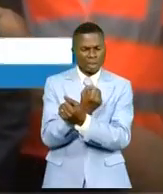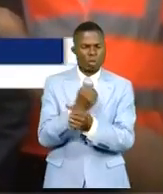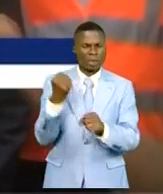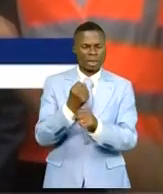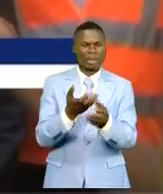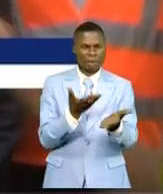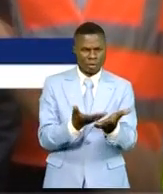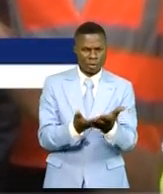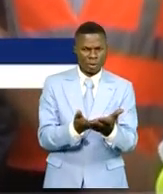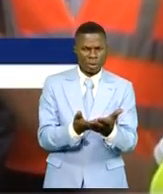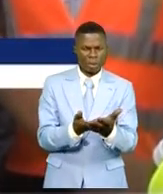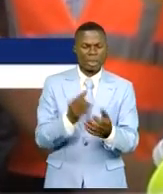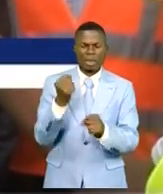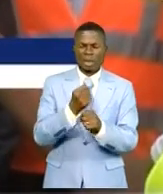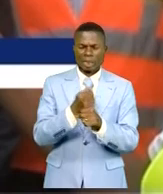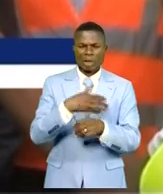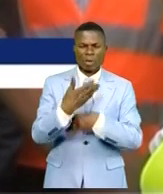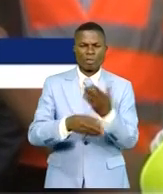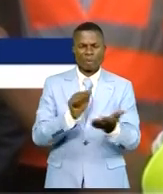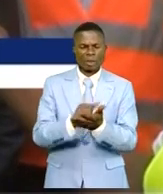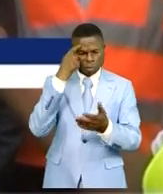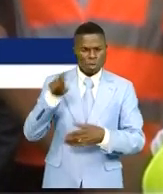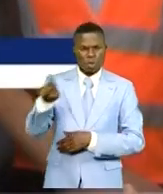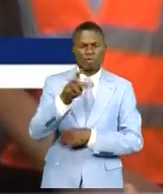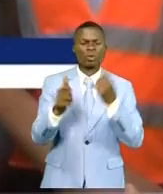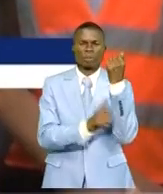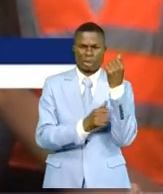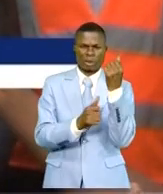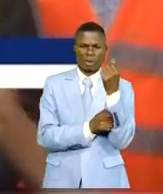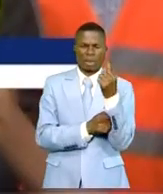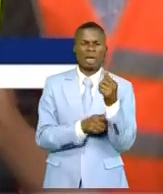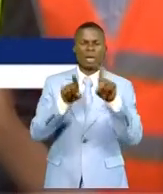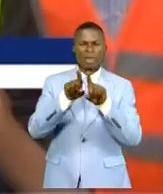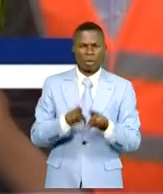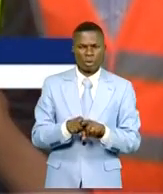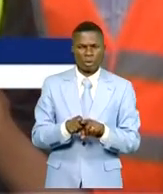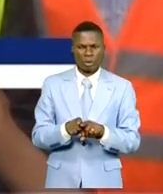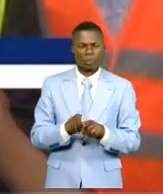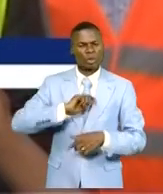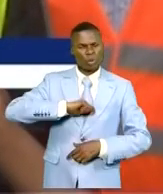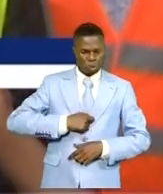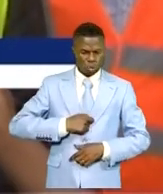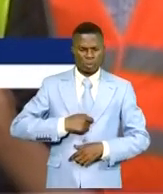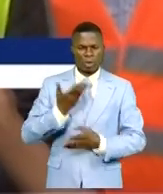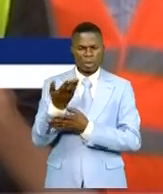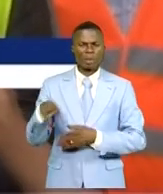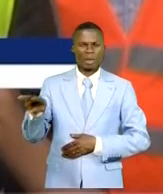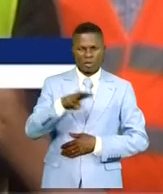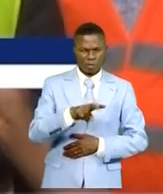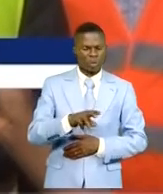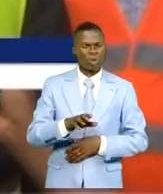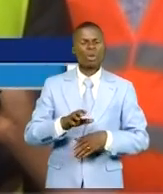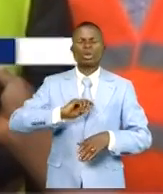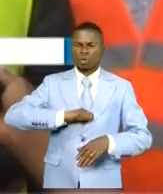travaux qui sont exécutés pour elles. Et entre-temps, c'est la patience que nous demandons ici, que nous